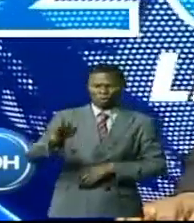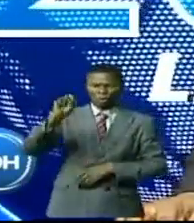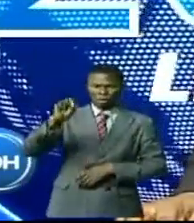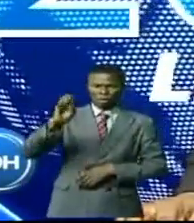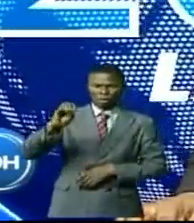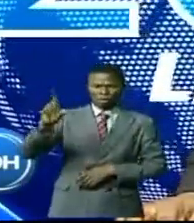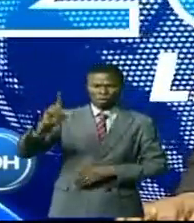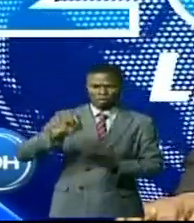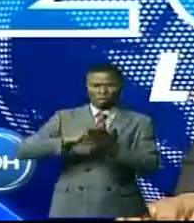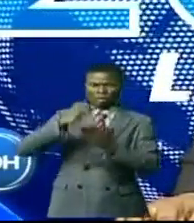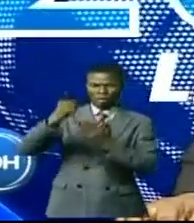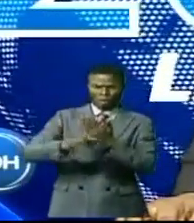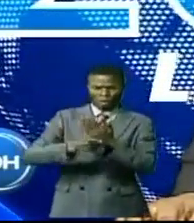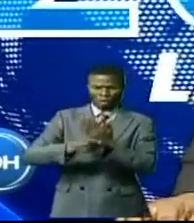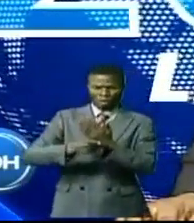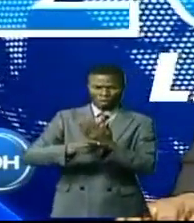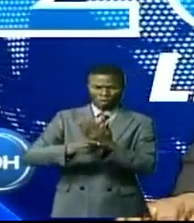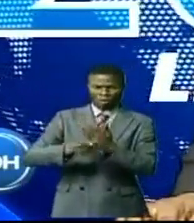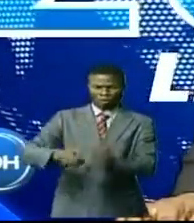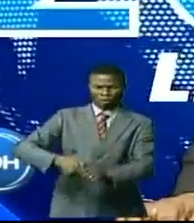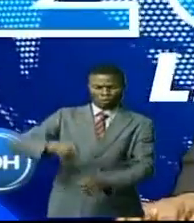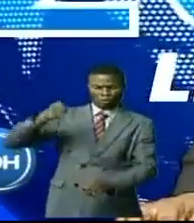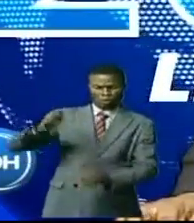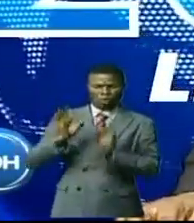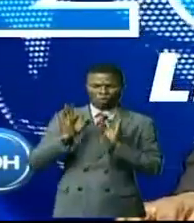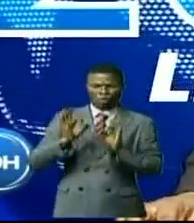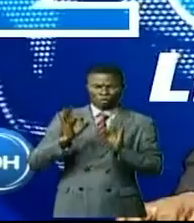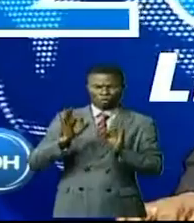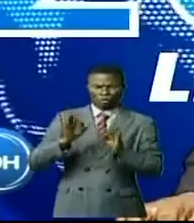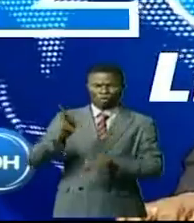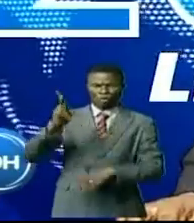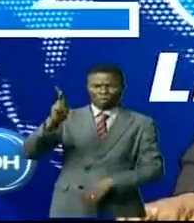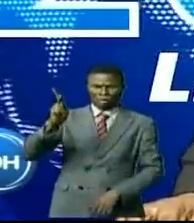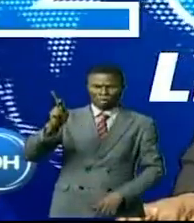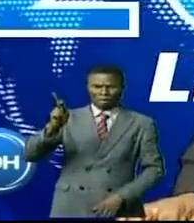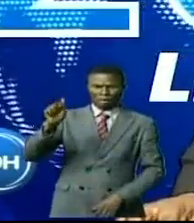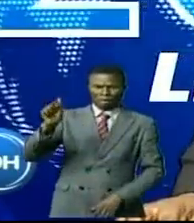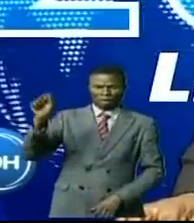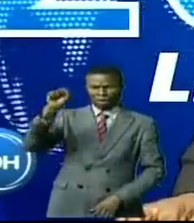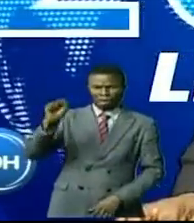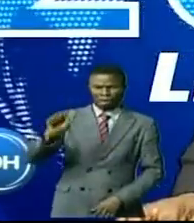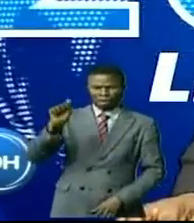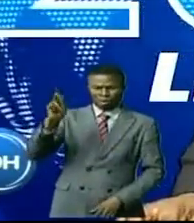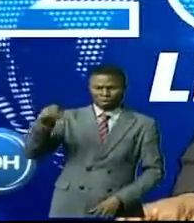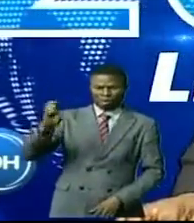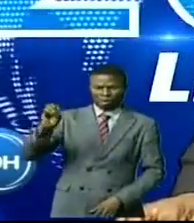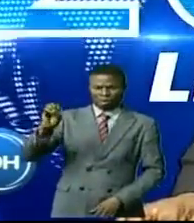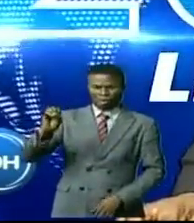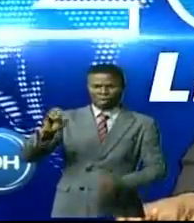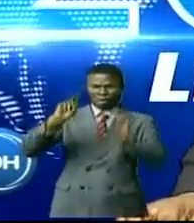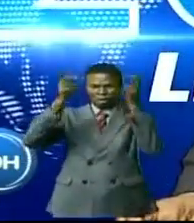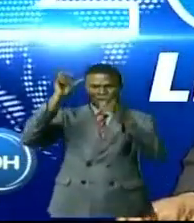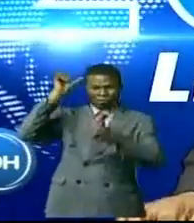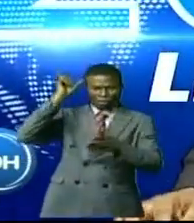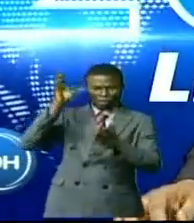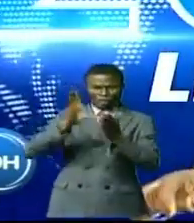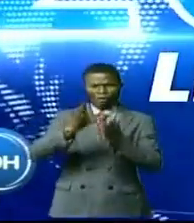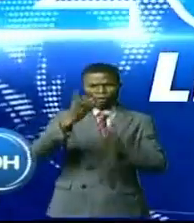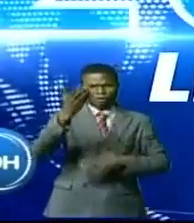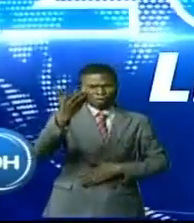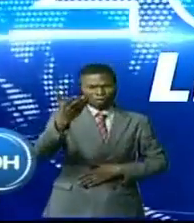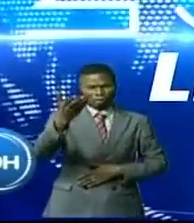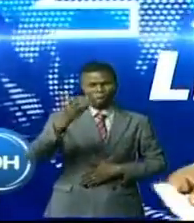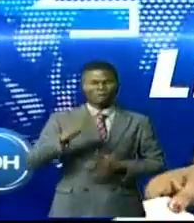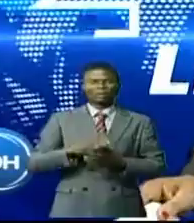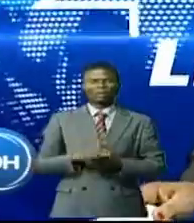projet d'extension du nouveau répartiteur Kassapa. C'est justement dans la ville de Lubumbashi. Détail avec Yvette Makoutima